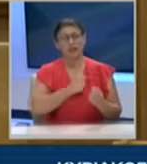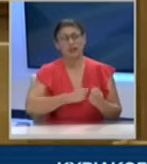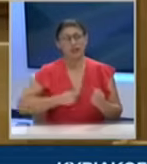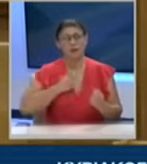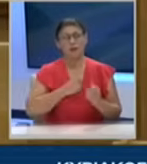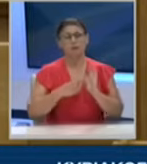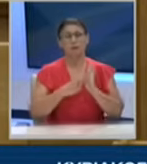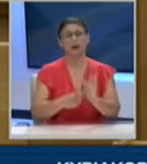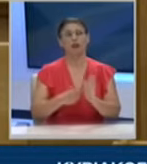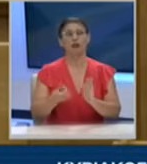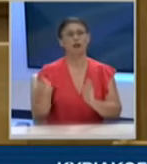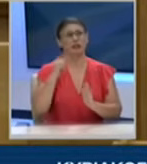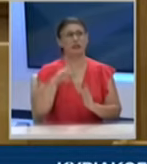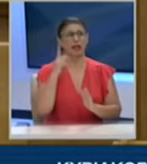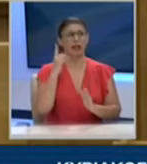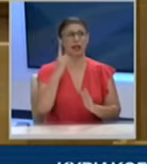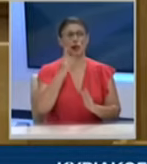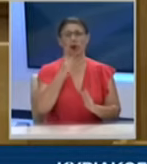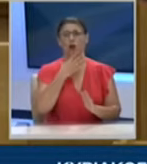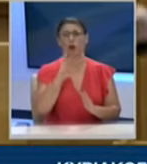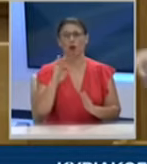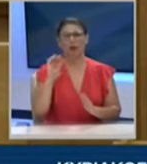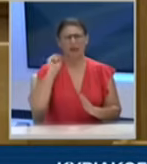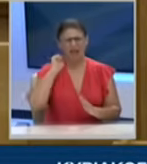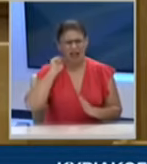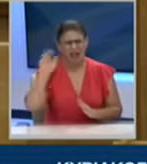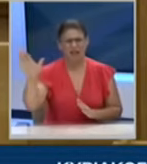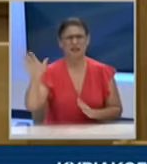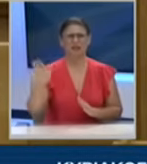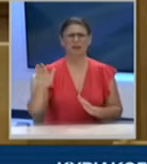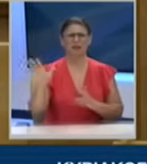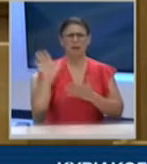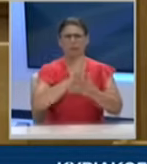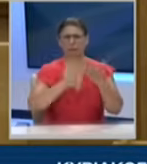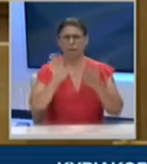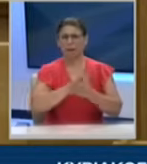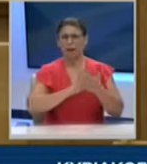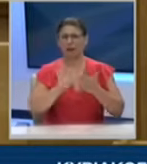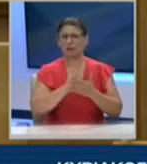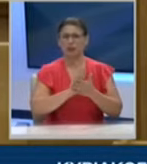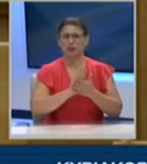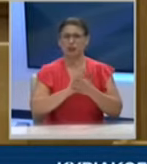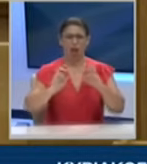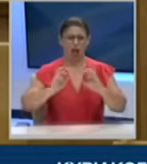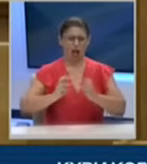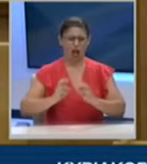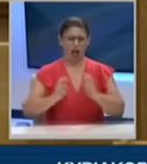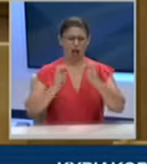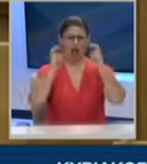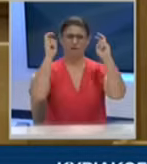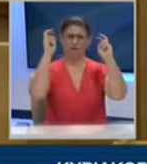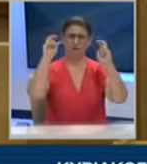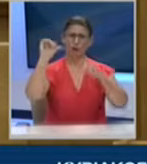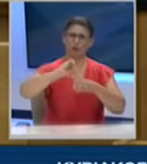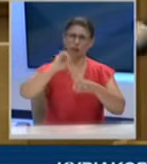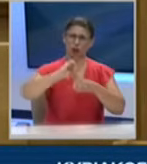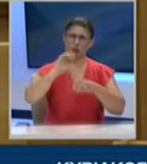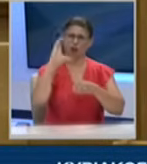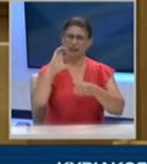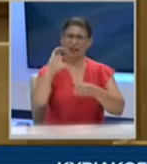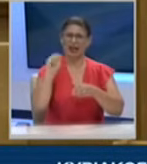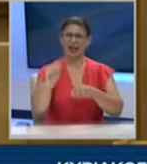παρουσία του για ακόμη έναν λόγο. Είναι και άσχετος. Μπέρδεψε το αφροποιητικό υγρό που αναμειγνύεται με το νερό στα